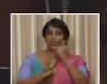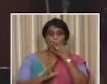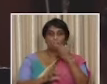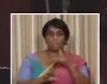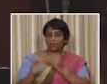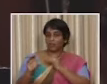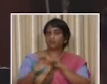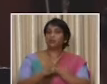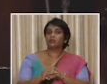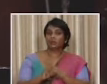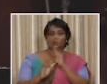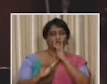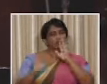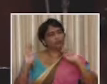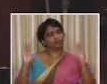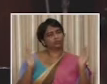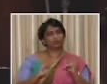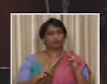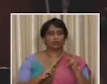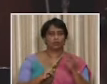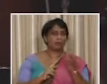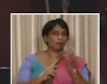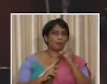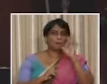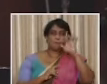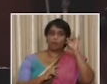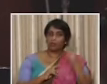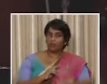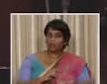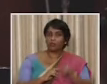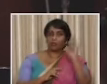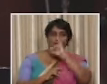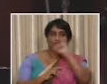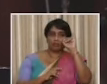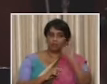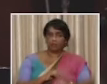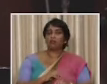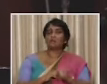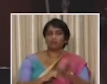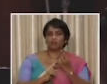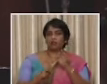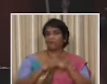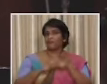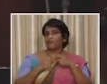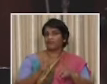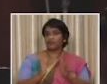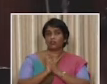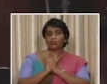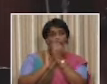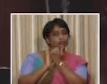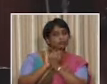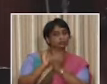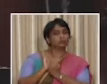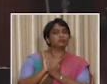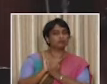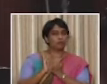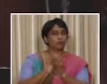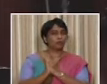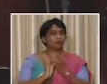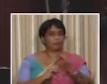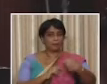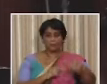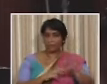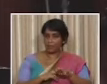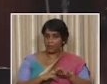යවන්න අවම වශයෙන් රුපියල් 15000ක් 16000ක් යනවා ඒ අවශ්‍ය කරන පොත් කට්ටලය